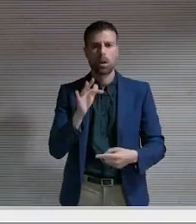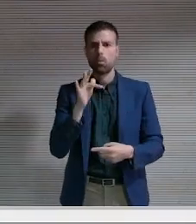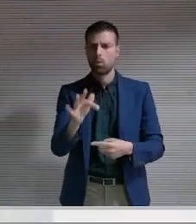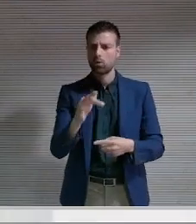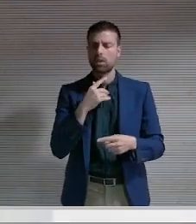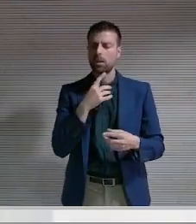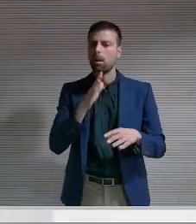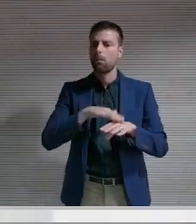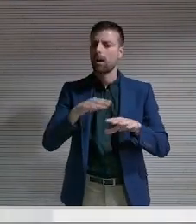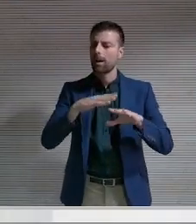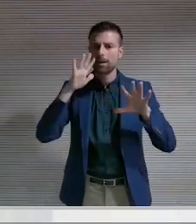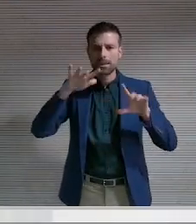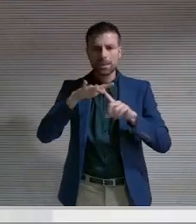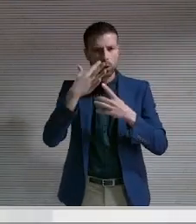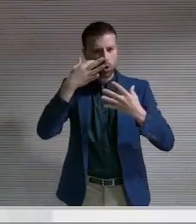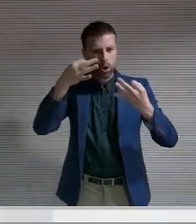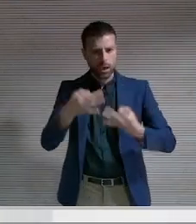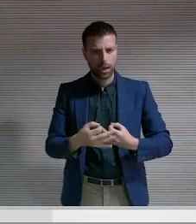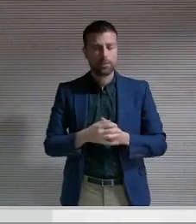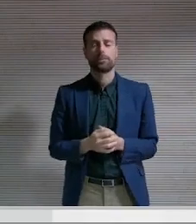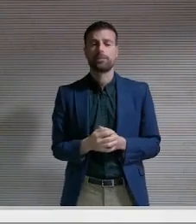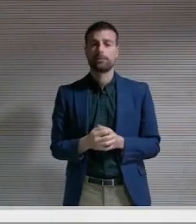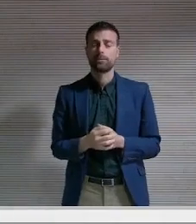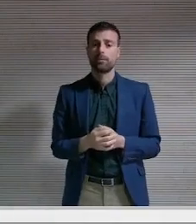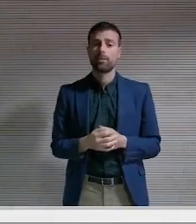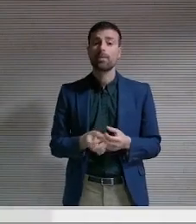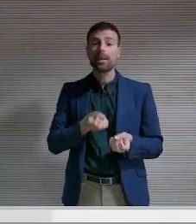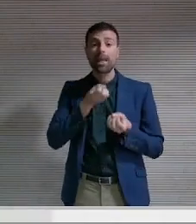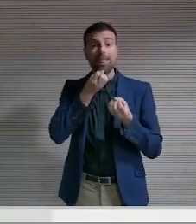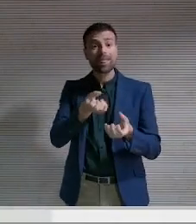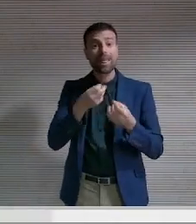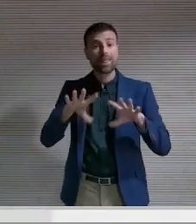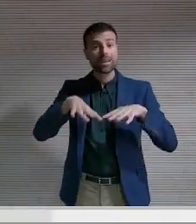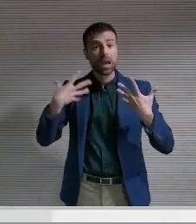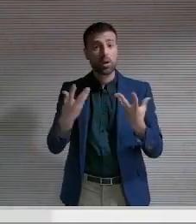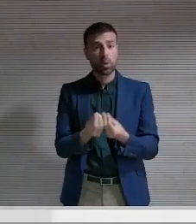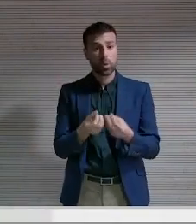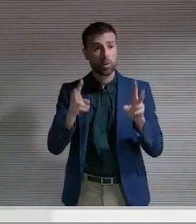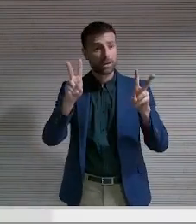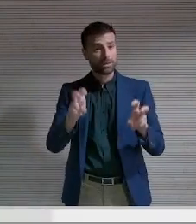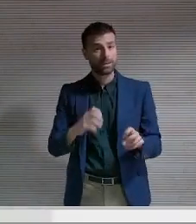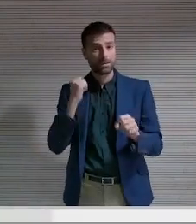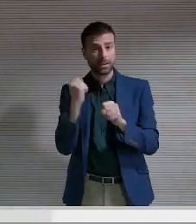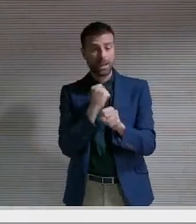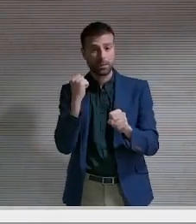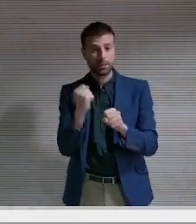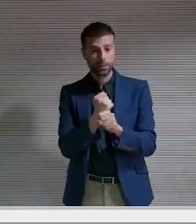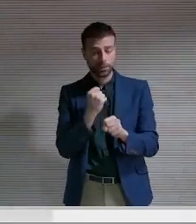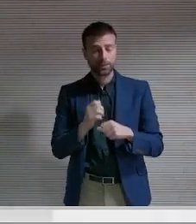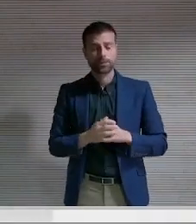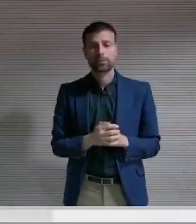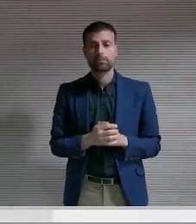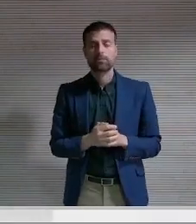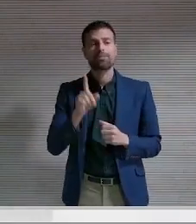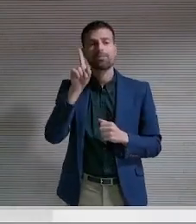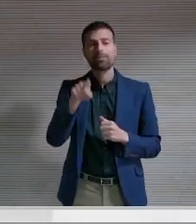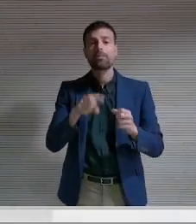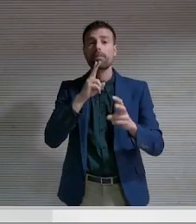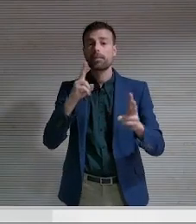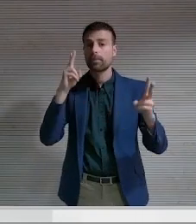realitat. En tot cas, respecte a les dades globals d'ocupació, cal dir